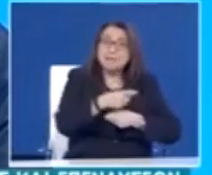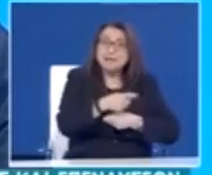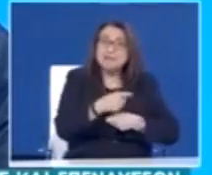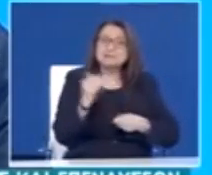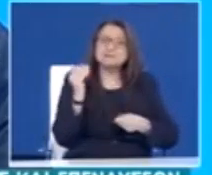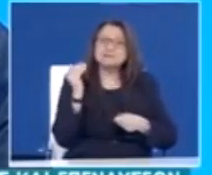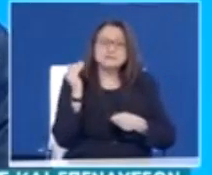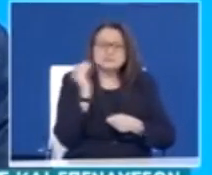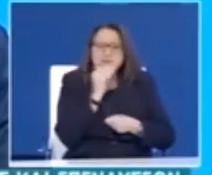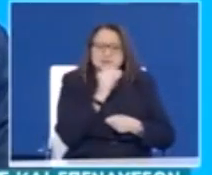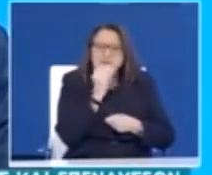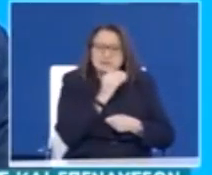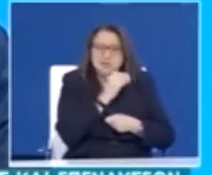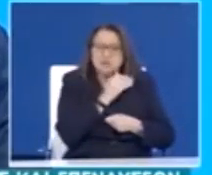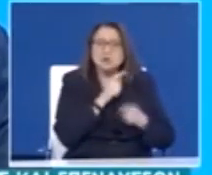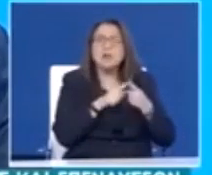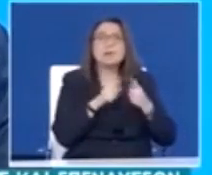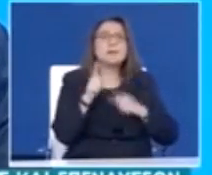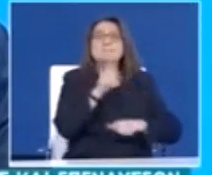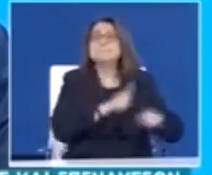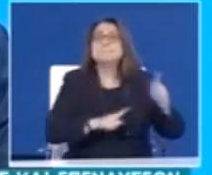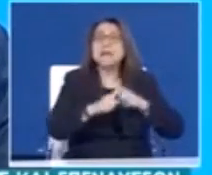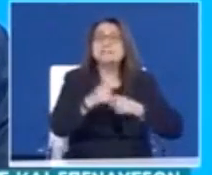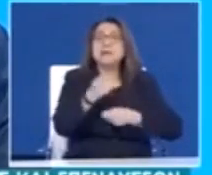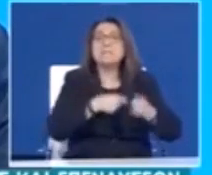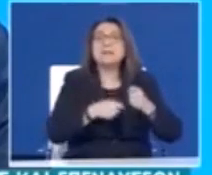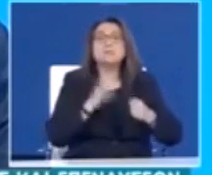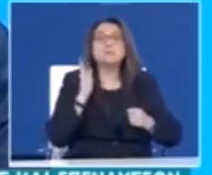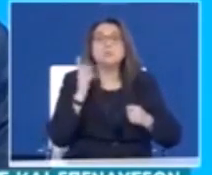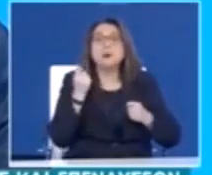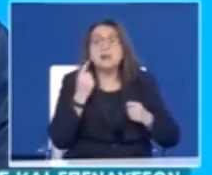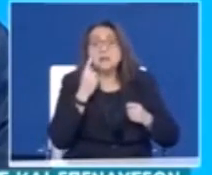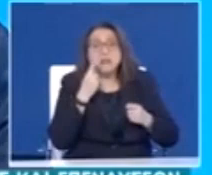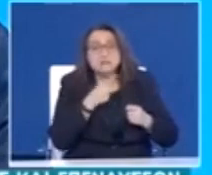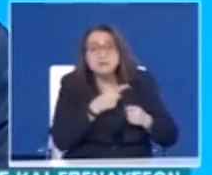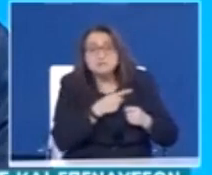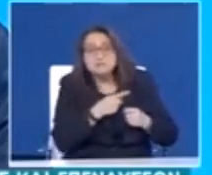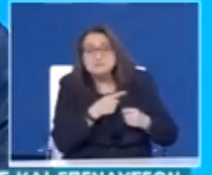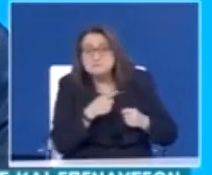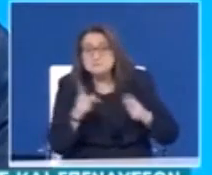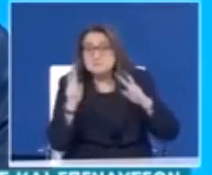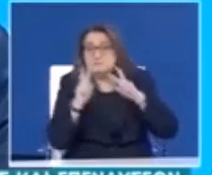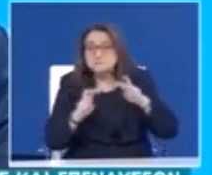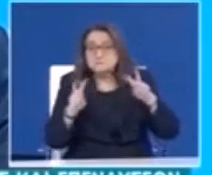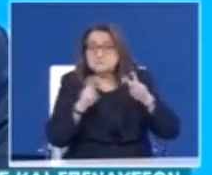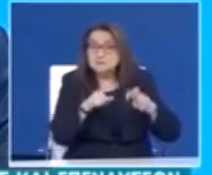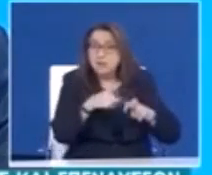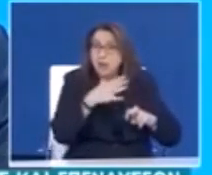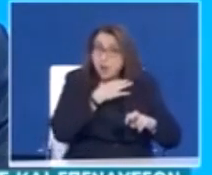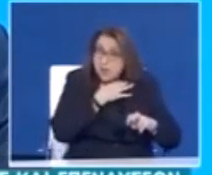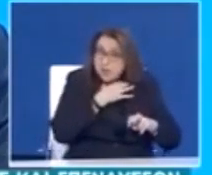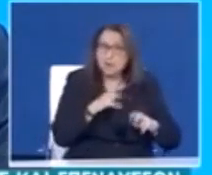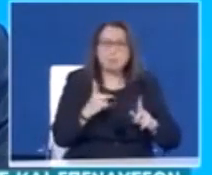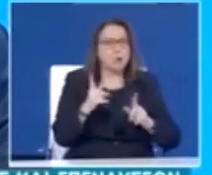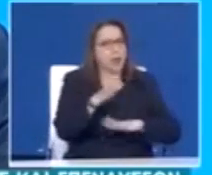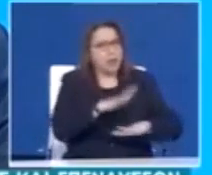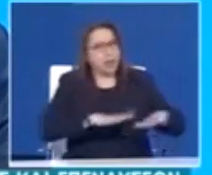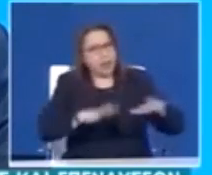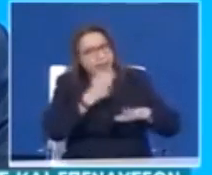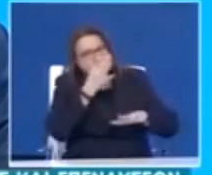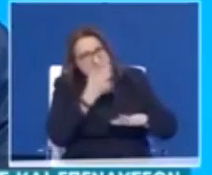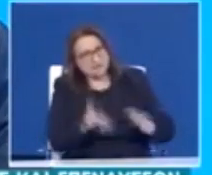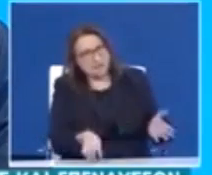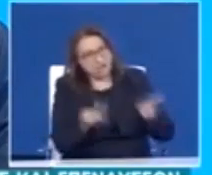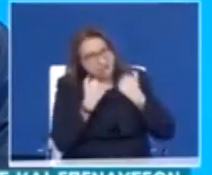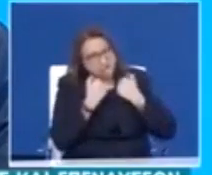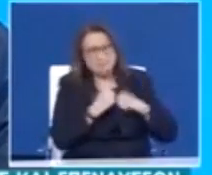ταχύτητα και το σε ποιες επιχειρήσεις πηγαίνουν τα χρήματα αυτά και εφόσον τα έχουν πράγματι ανάγκη για να μπορέσουν να συνεχίσουν απρόσκοπτα